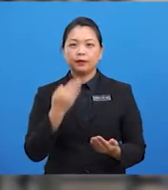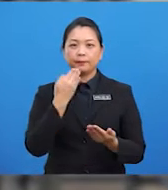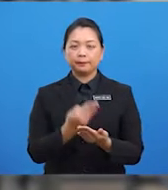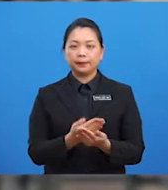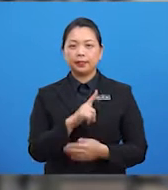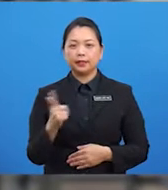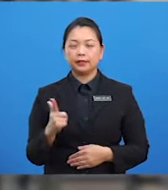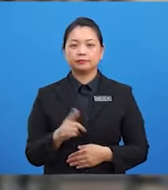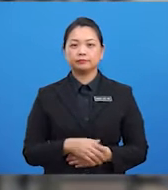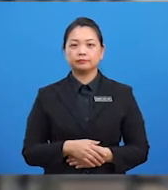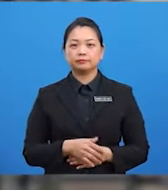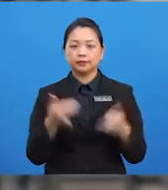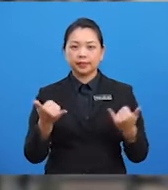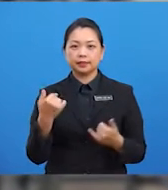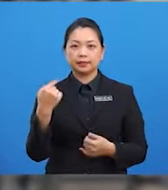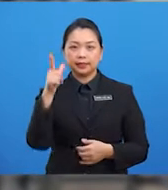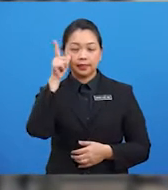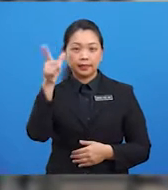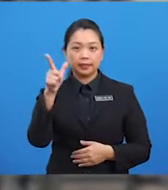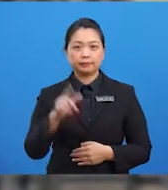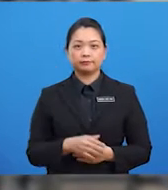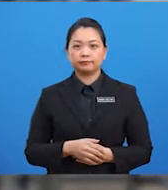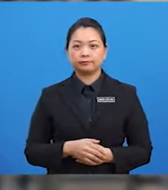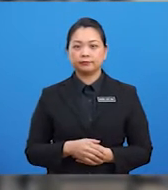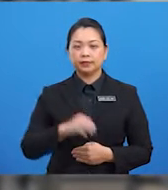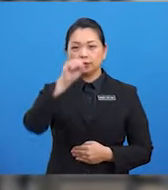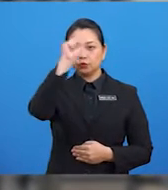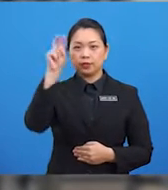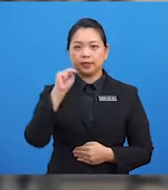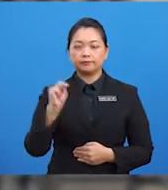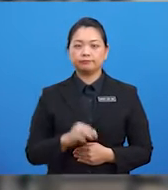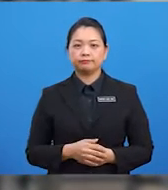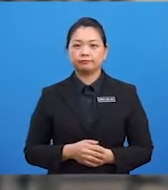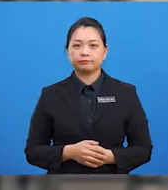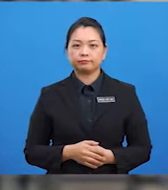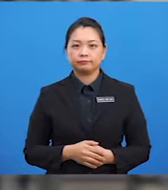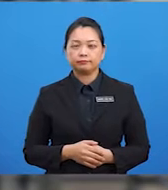Baiklah, apa kata kita lihat soalan seterusnya.